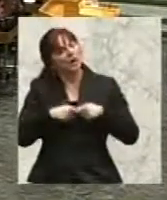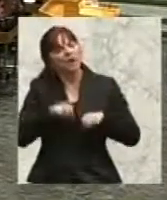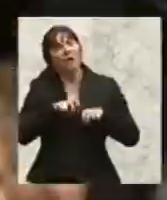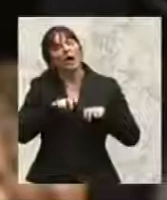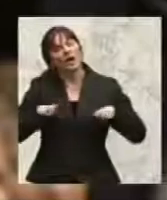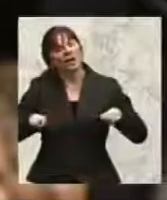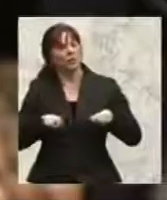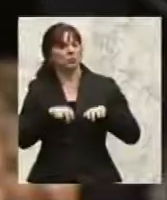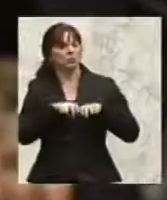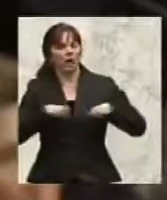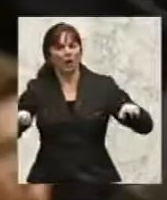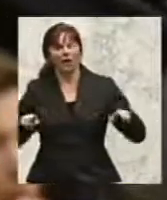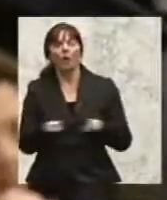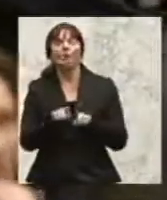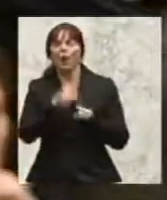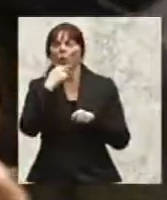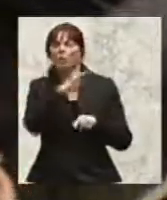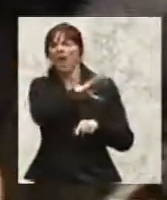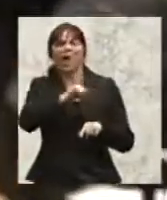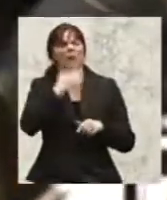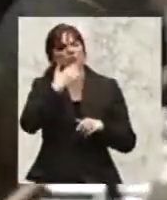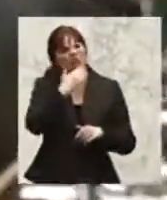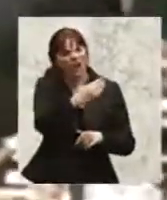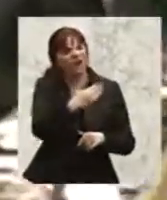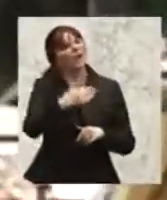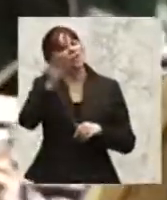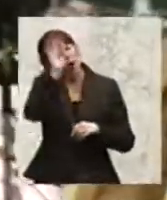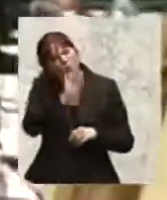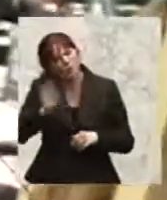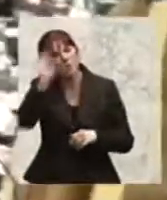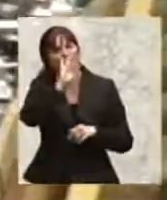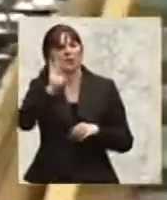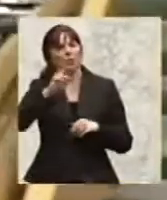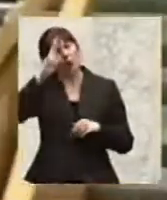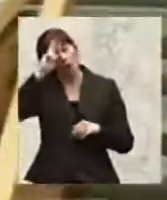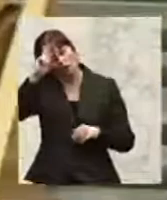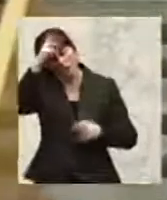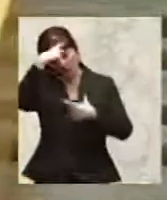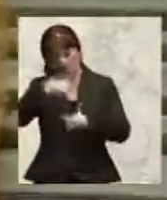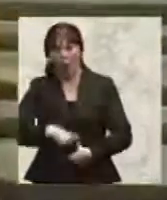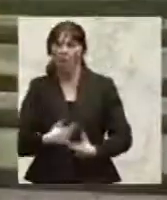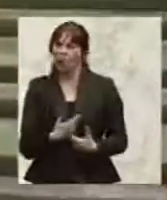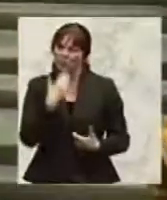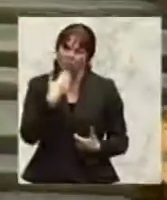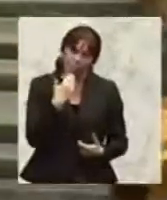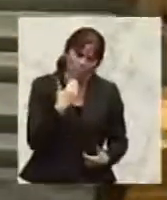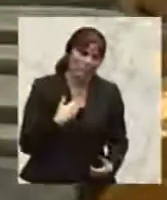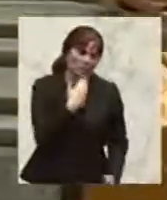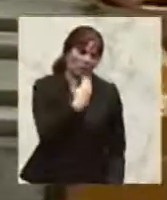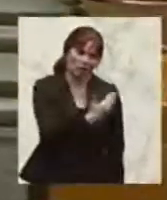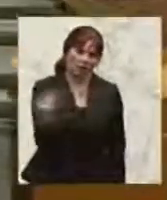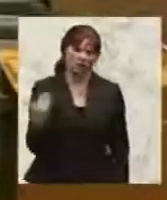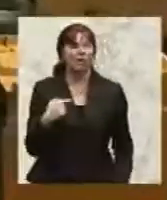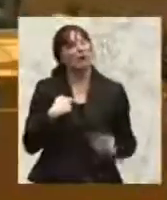für die immer wieder Anerkennung der Arbeit des Rechnungshofes. Diese Wertschätzung, die Sie damit zum Ausdruck gebracht haben, gebe ich sehr